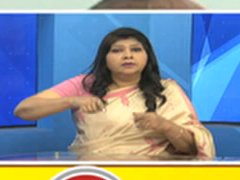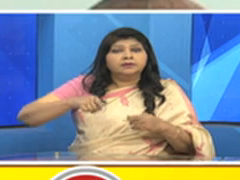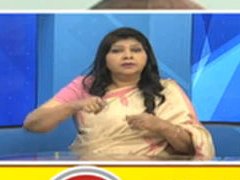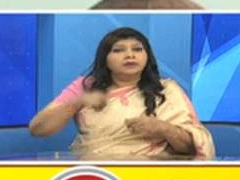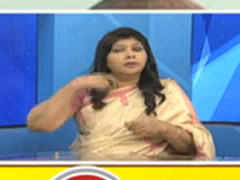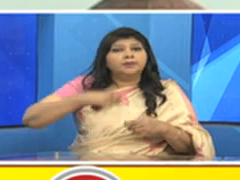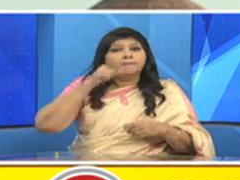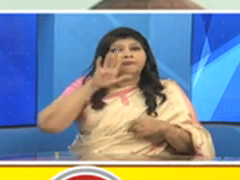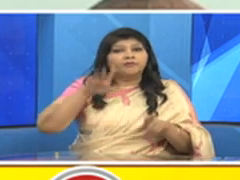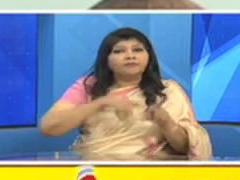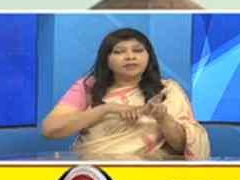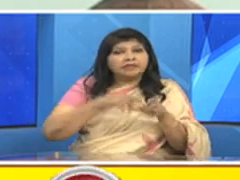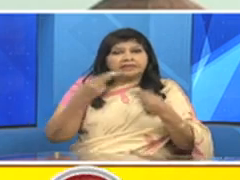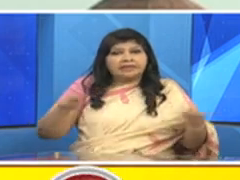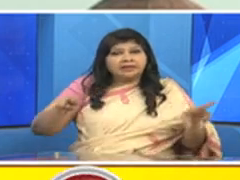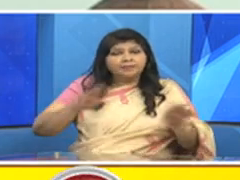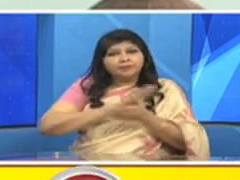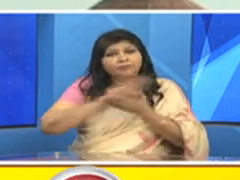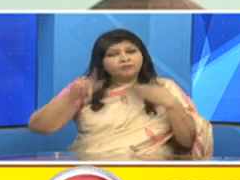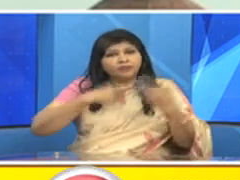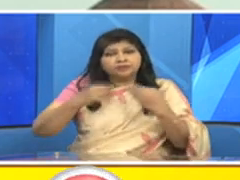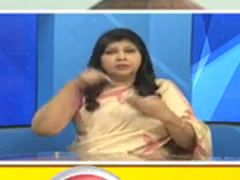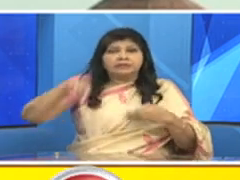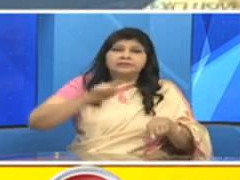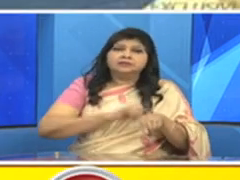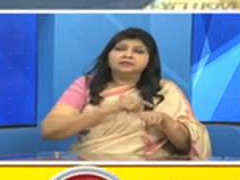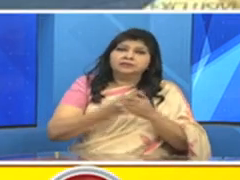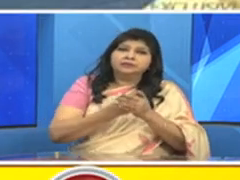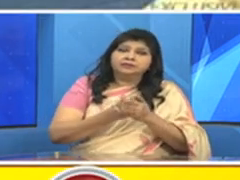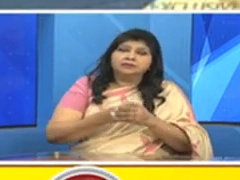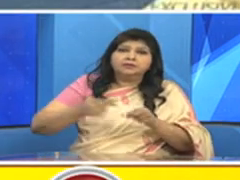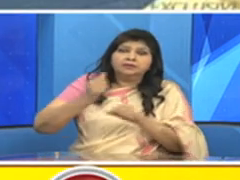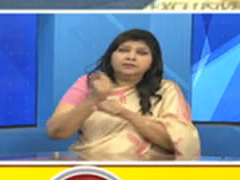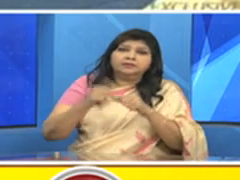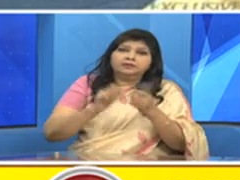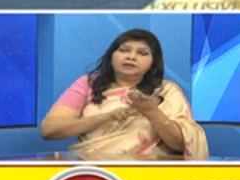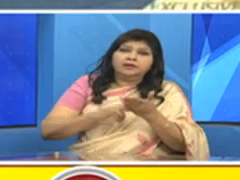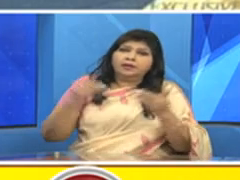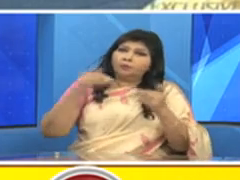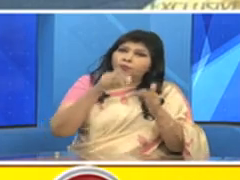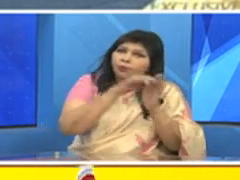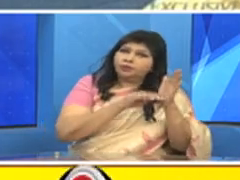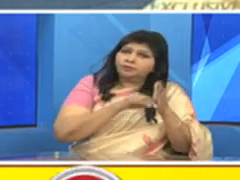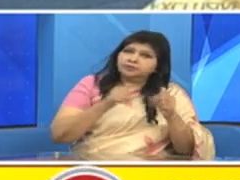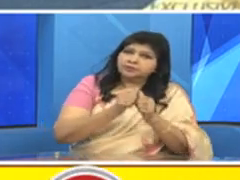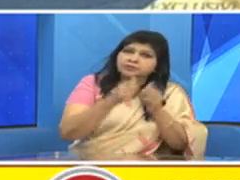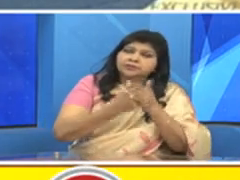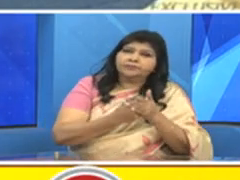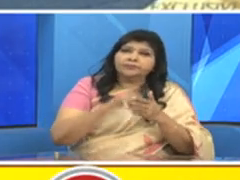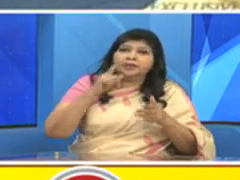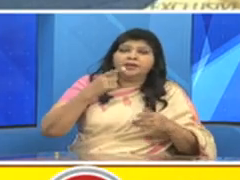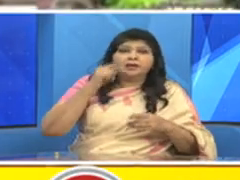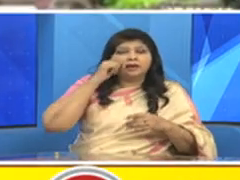साल पूरे होने वाले हैं और उस मौके पर हमें गगनयान मिशन के साथ एक भारतवासी